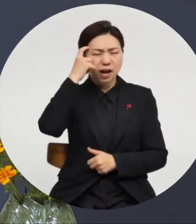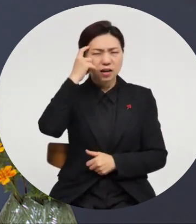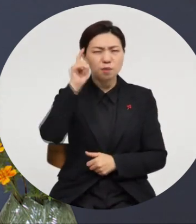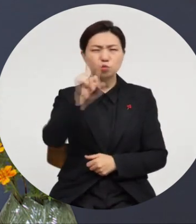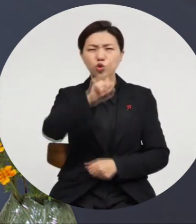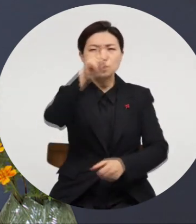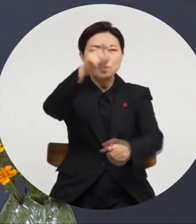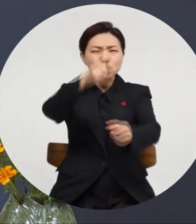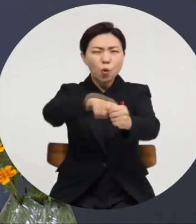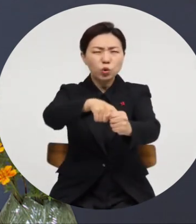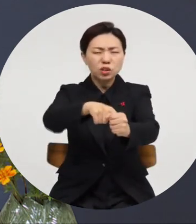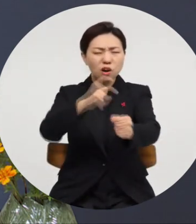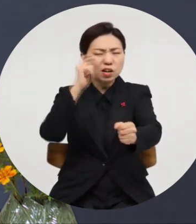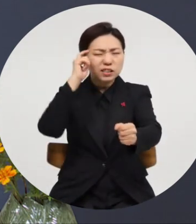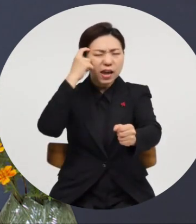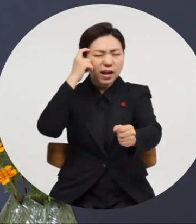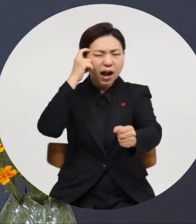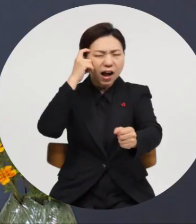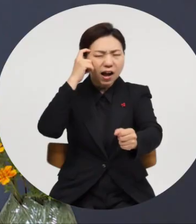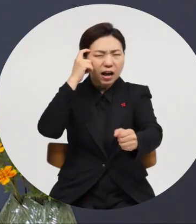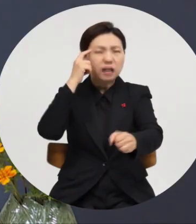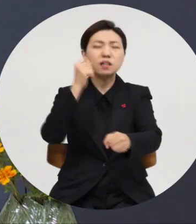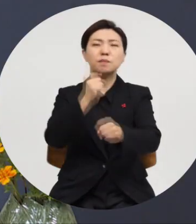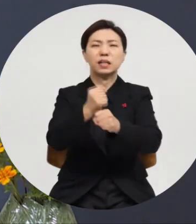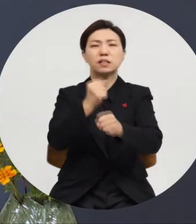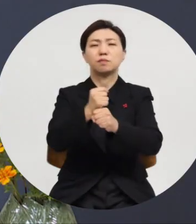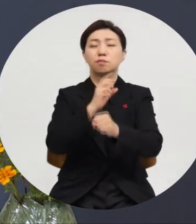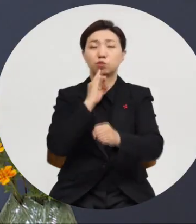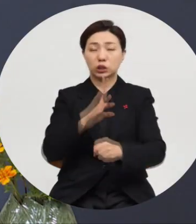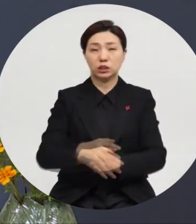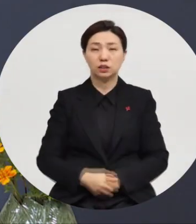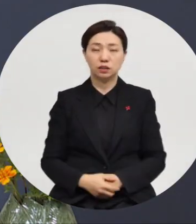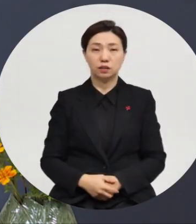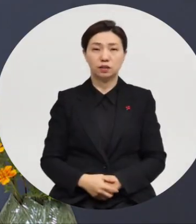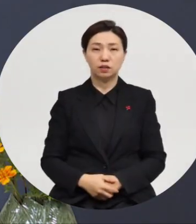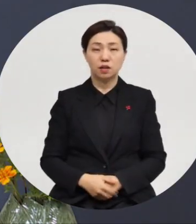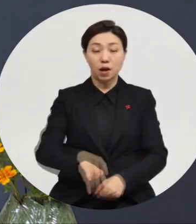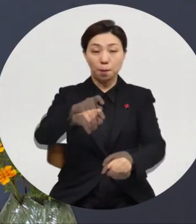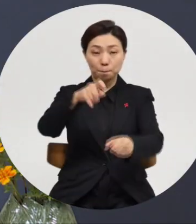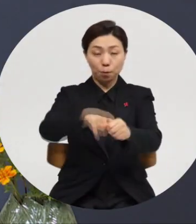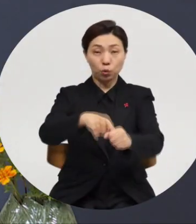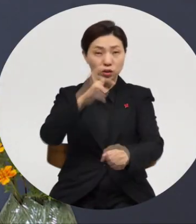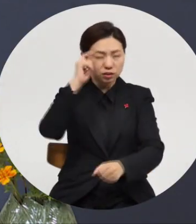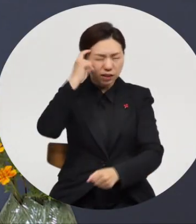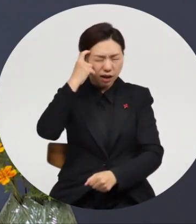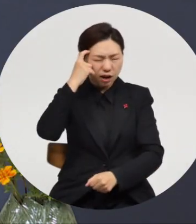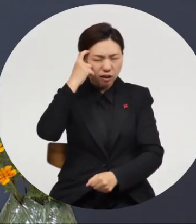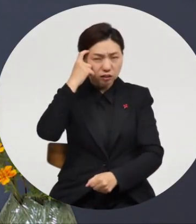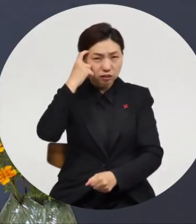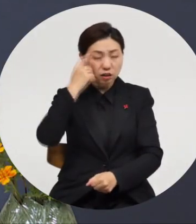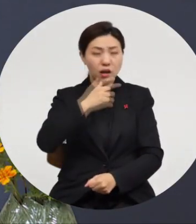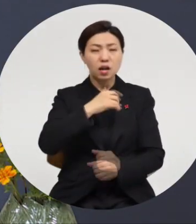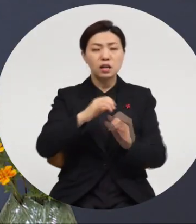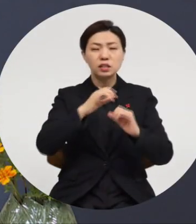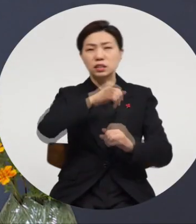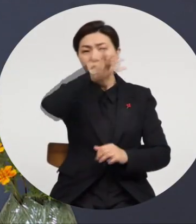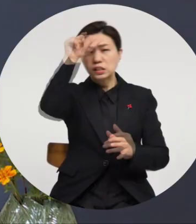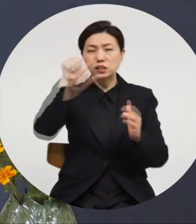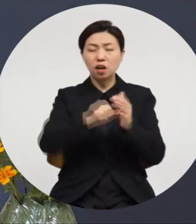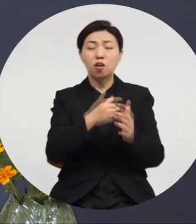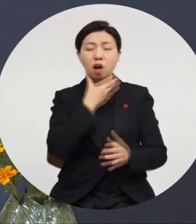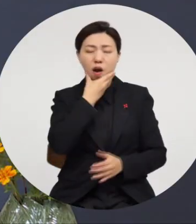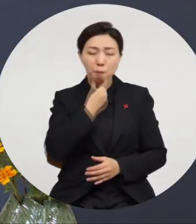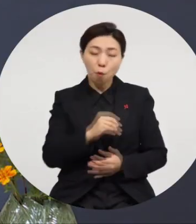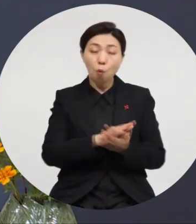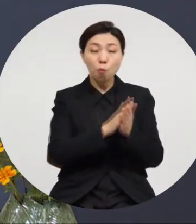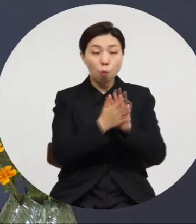사유가 그 목적을 만든다. 목적의식을 만들었다. 의식이 생겨난 거예요. 근데 그 목적의식은 더